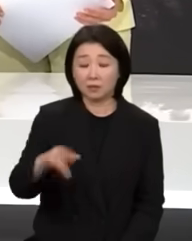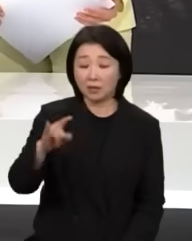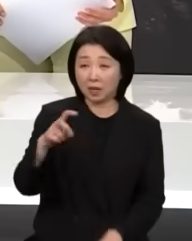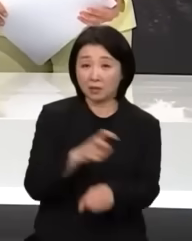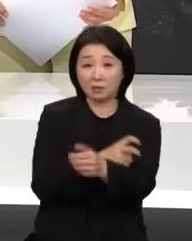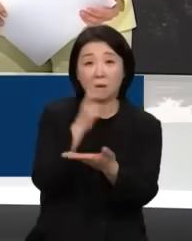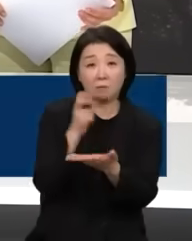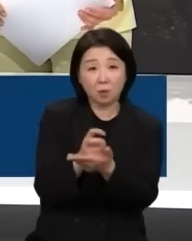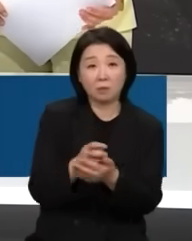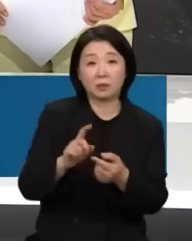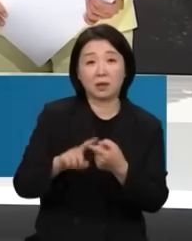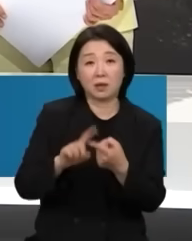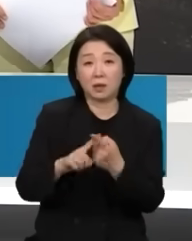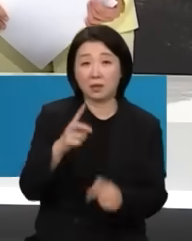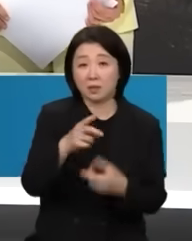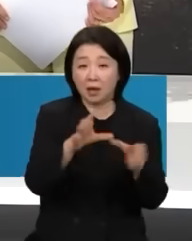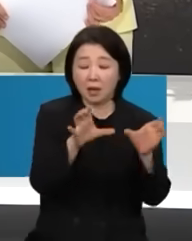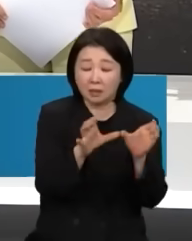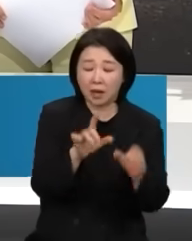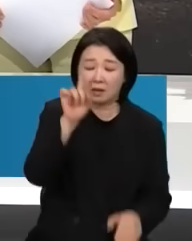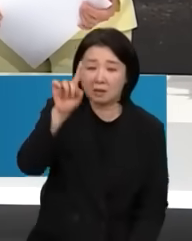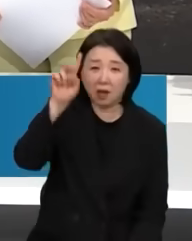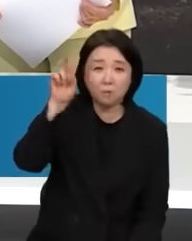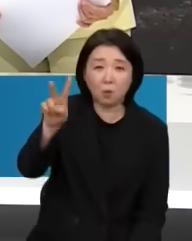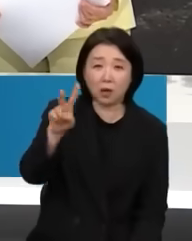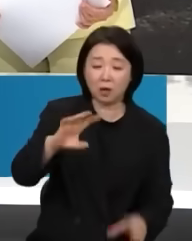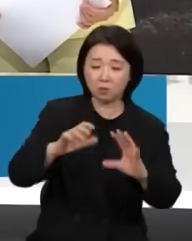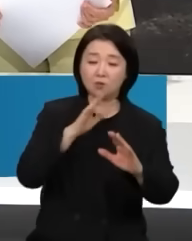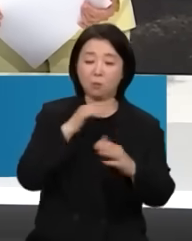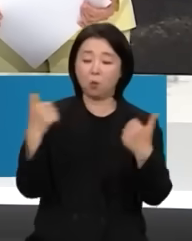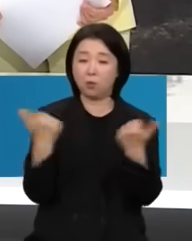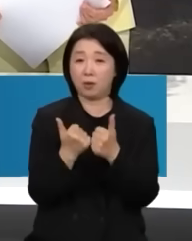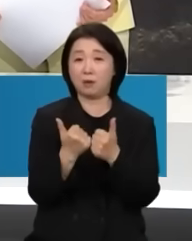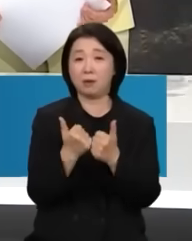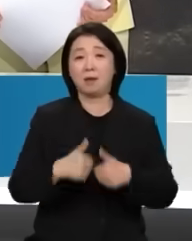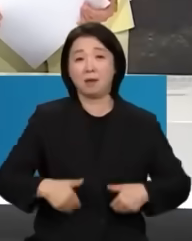최상병 특검법에 대해 야당은 당장 내일 모레 국회 본회의를 열어